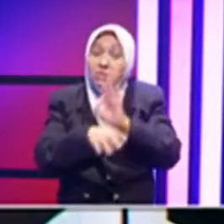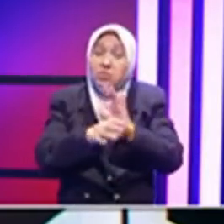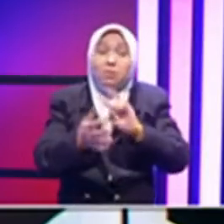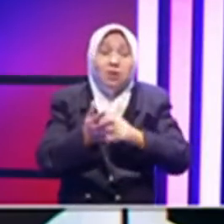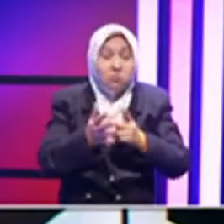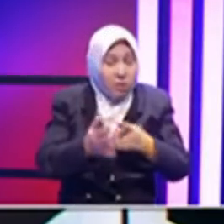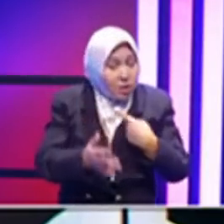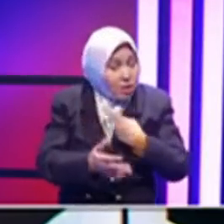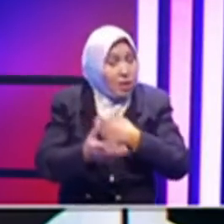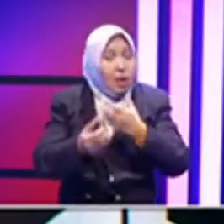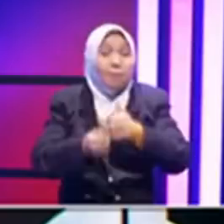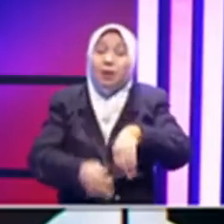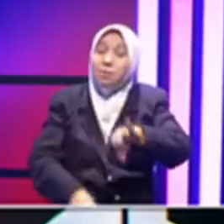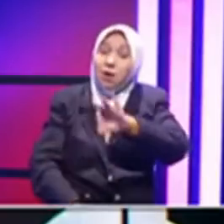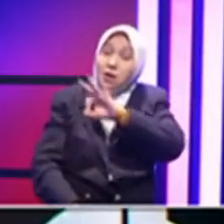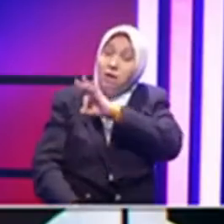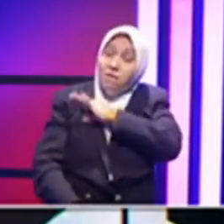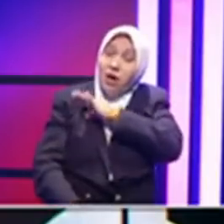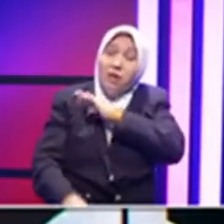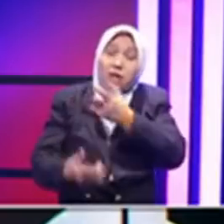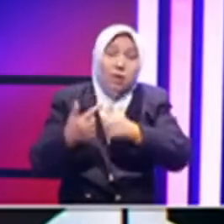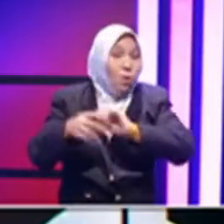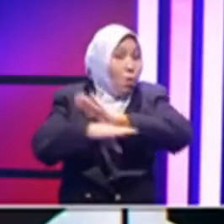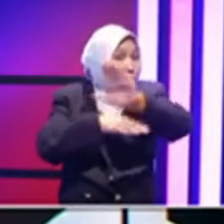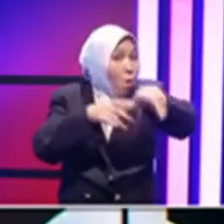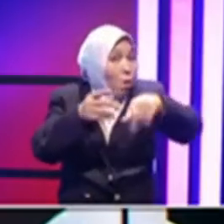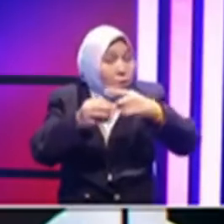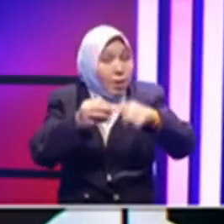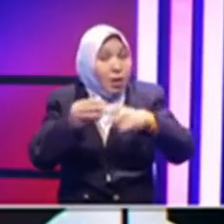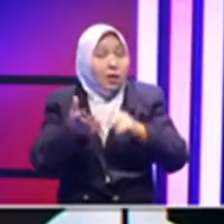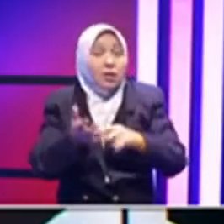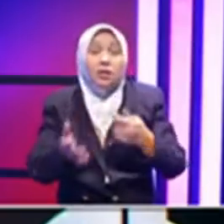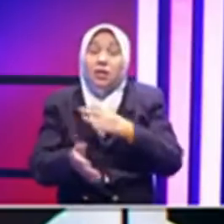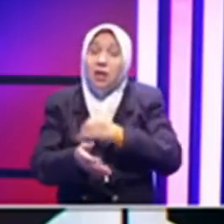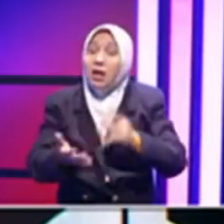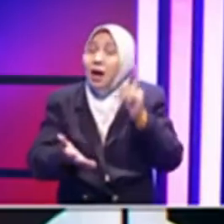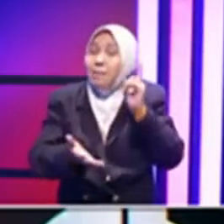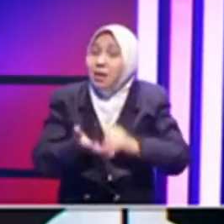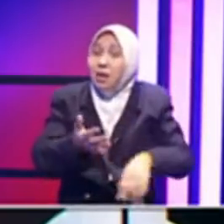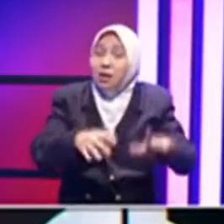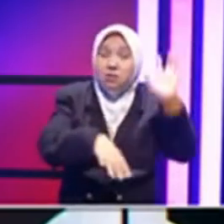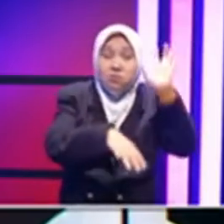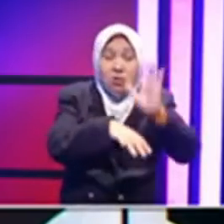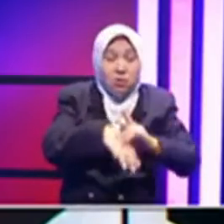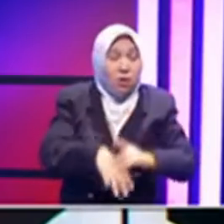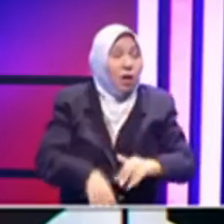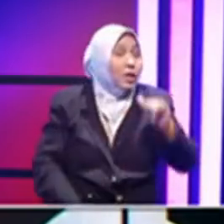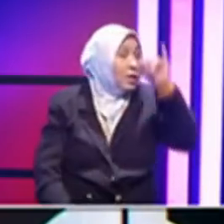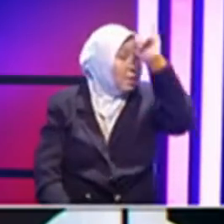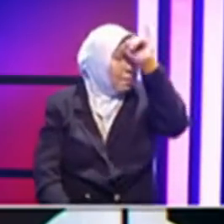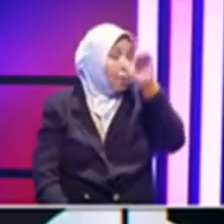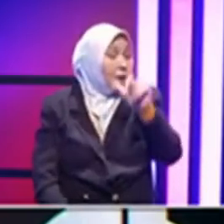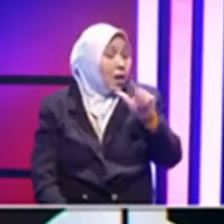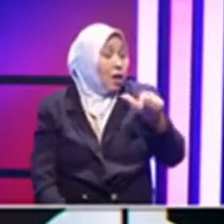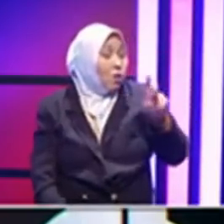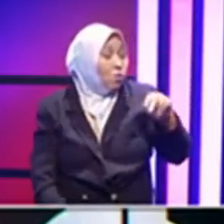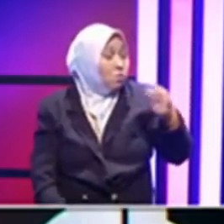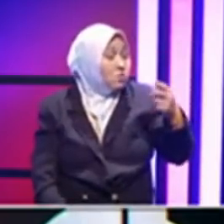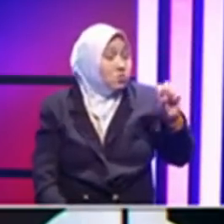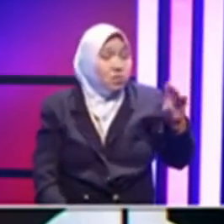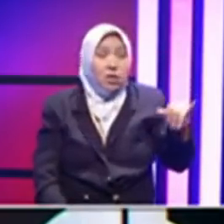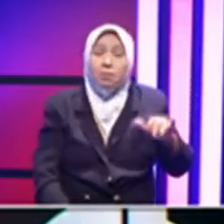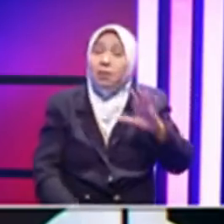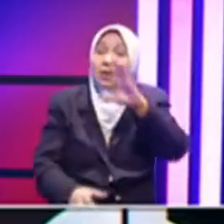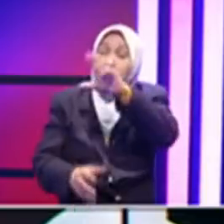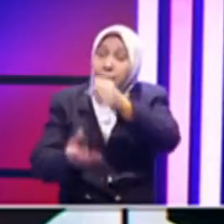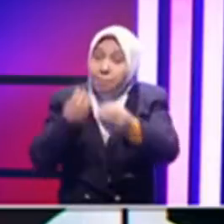kita dapat manfaat daripada segala perkara ini. Tetapi apa yang disentuh oleh Imam Al-Alusi, iaitu dia menyatakan bahawa